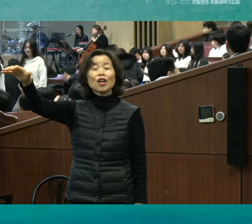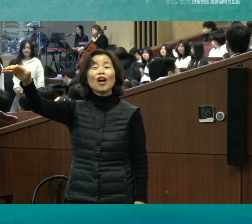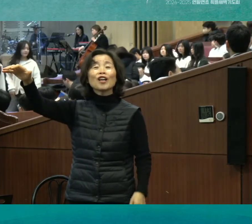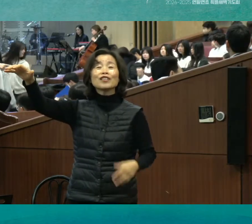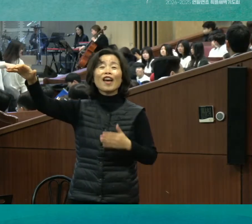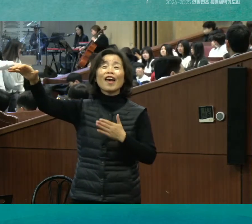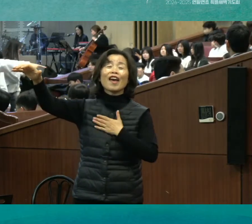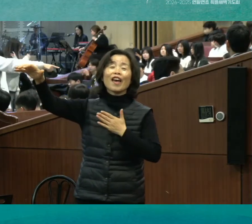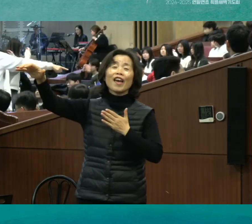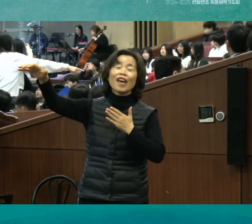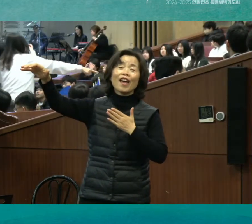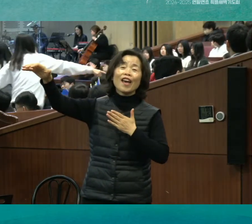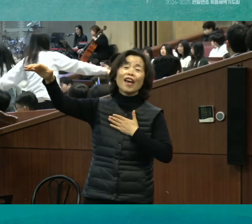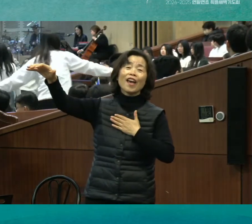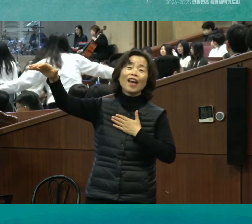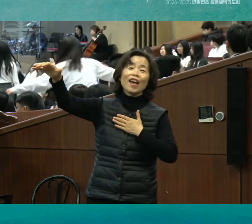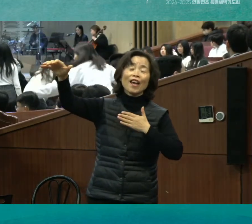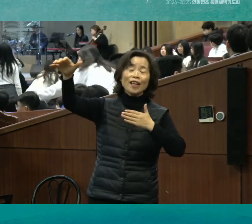곁에